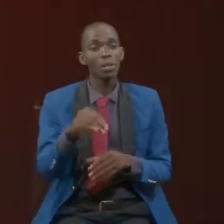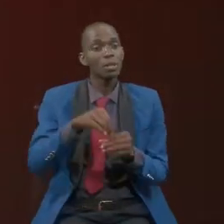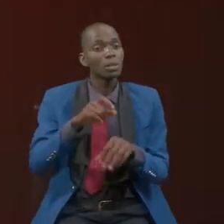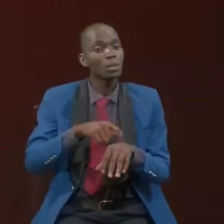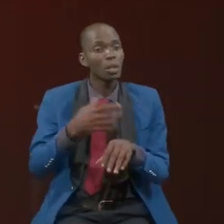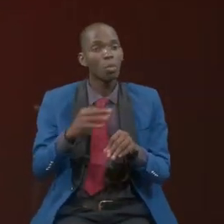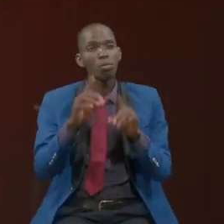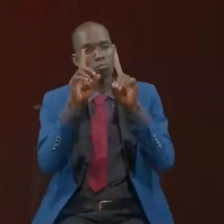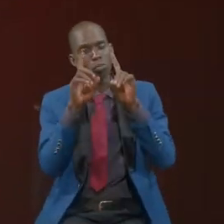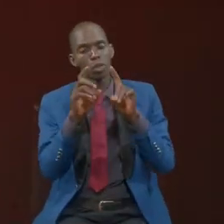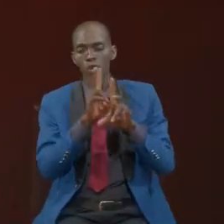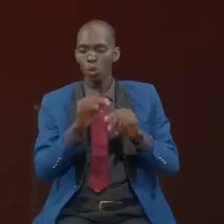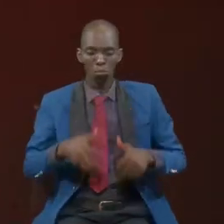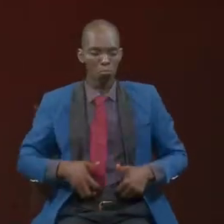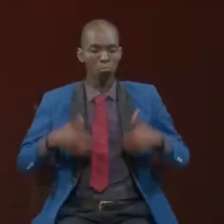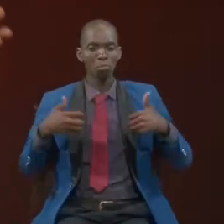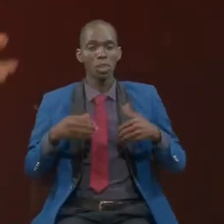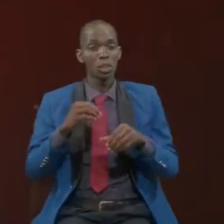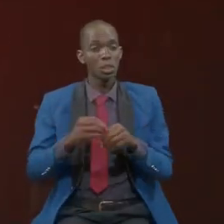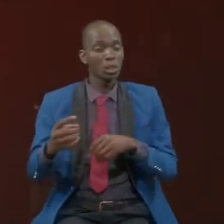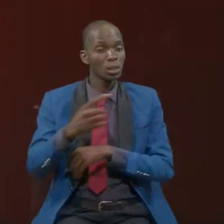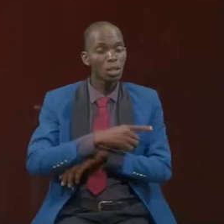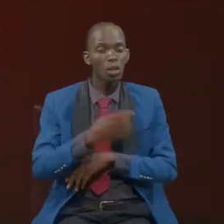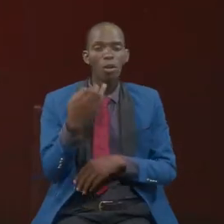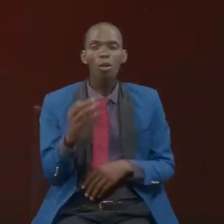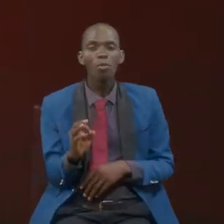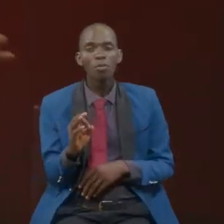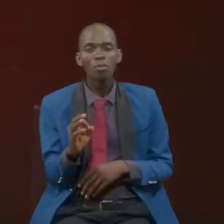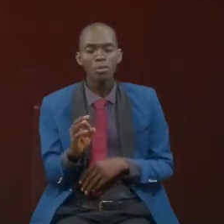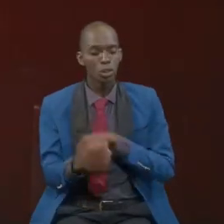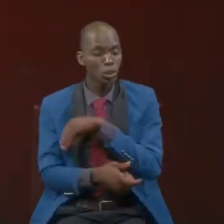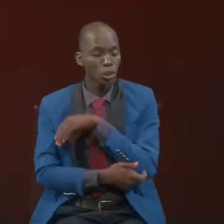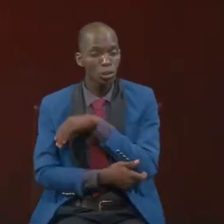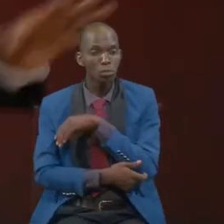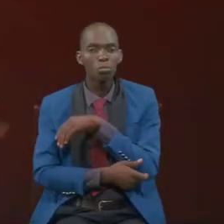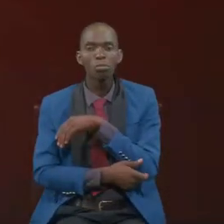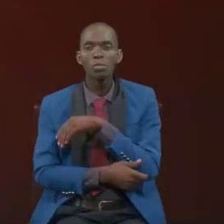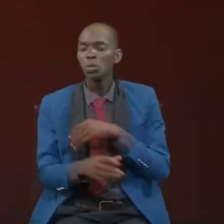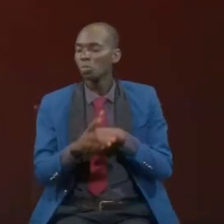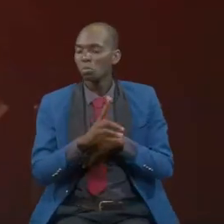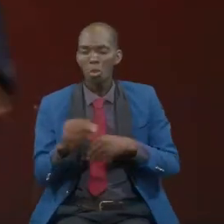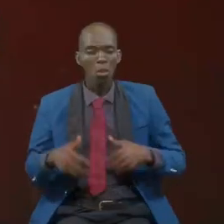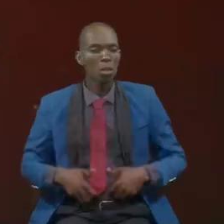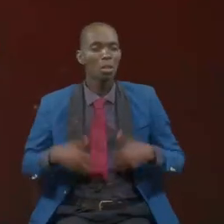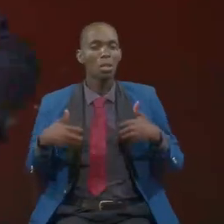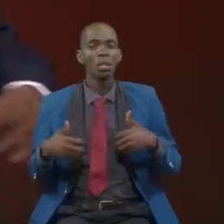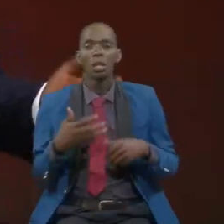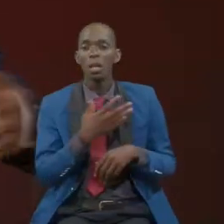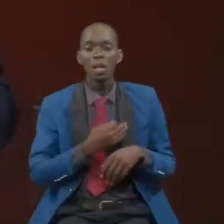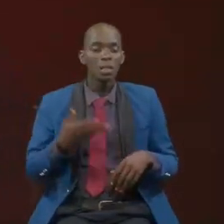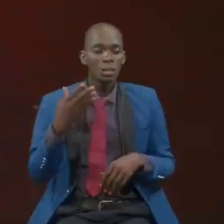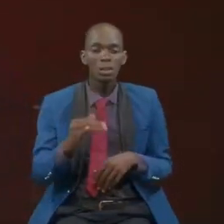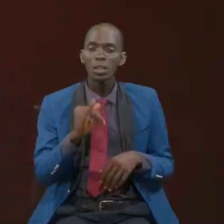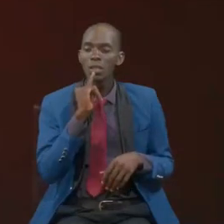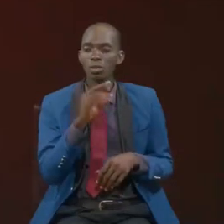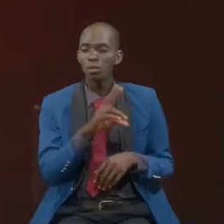aujourd'hui et pour toujours au jour de la passion pas de de colèur le jour